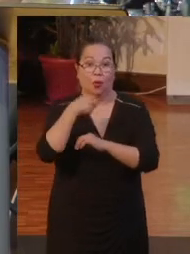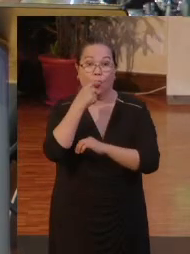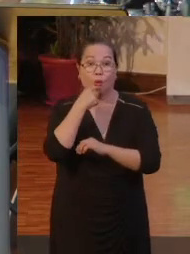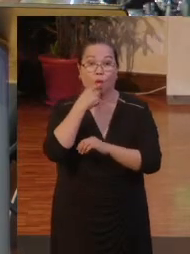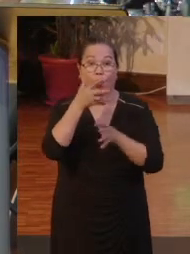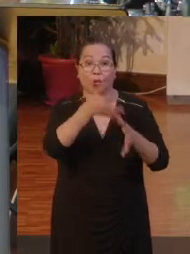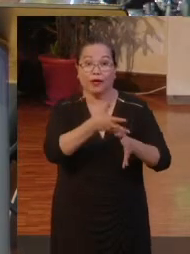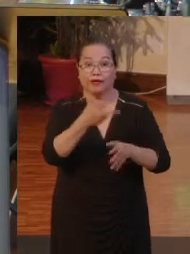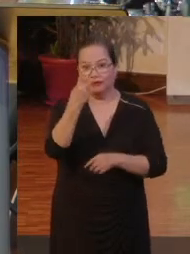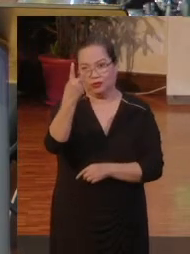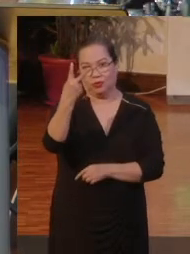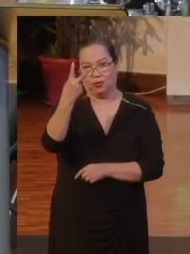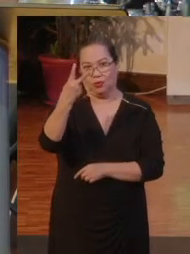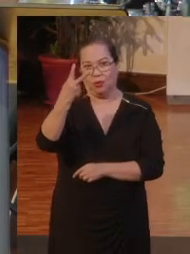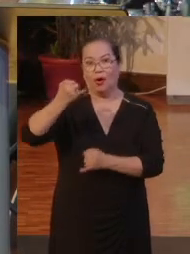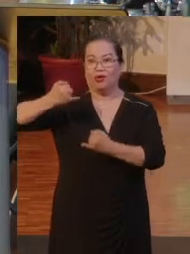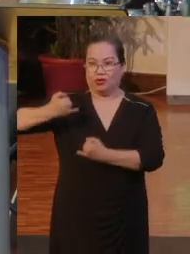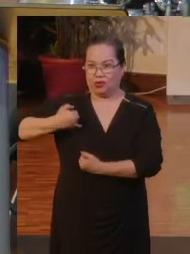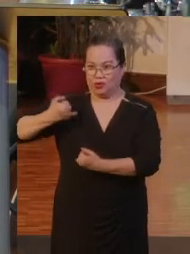Si Joshua at si Caleb.